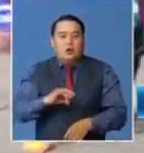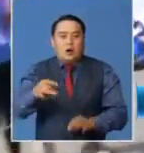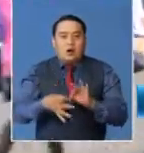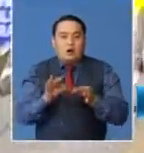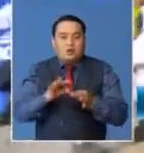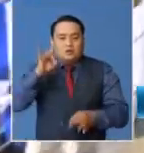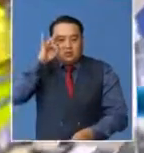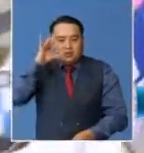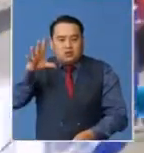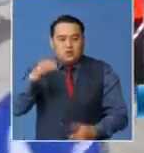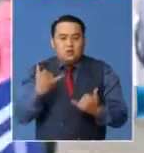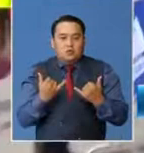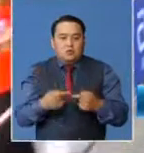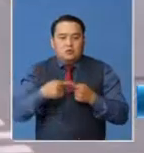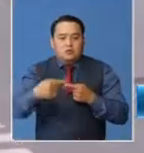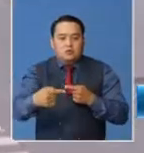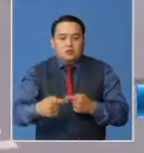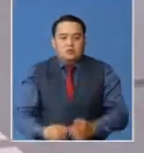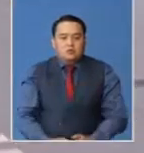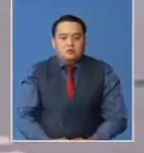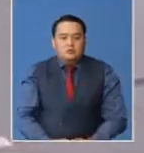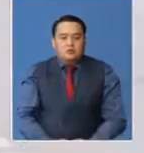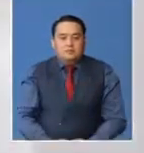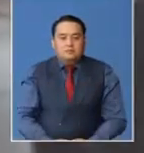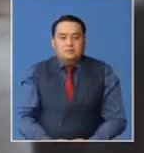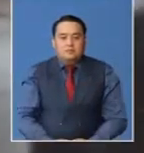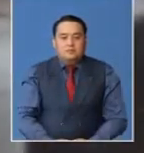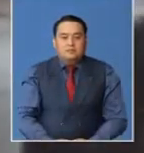олимпийского чемпиона на данной дистанции.